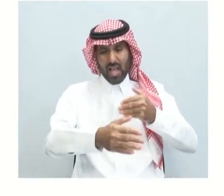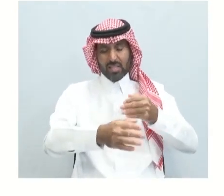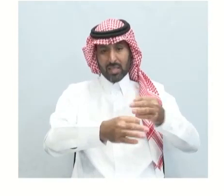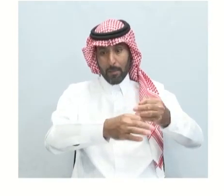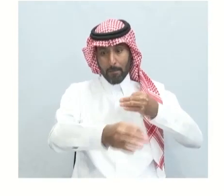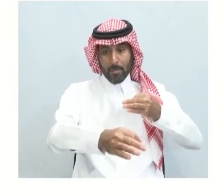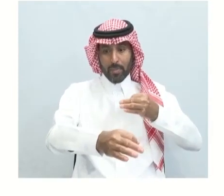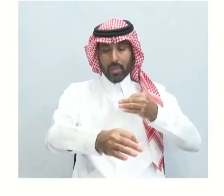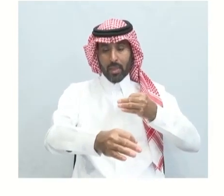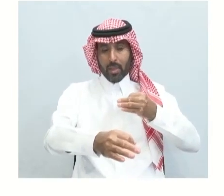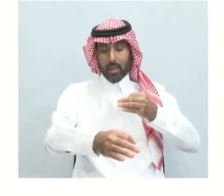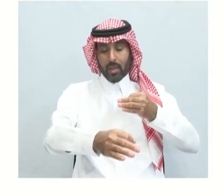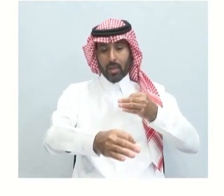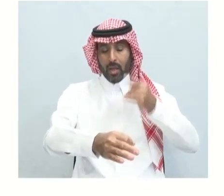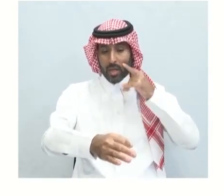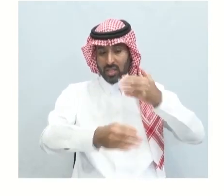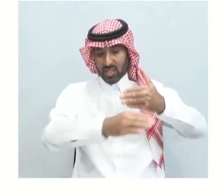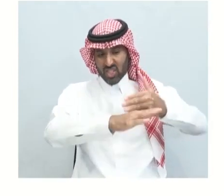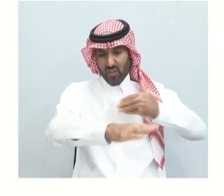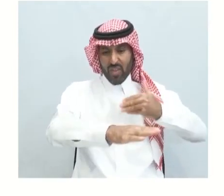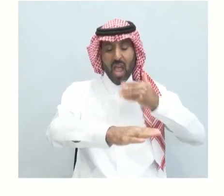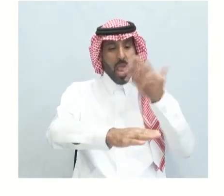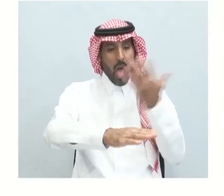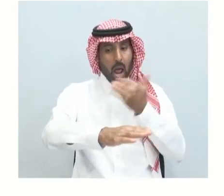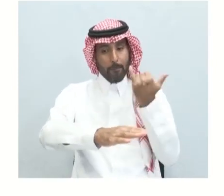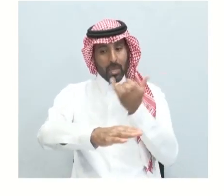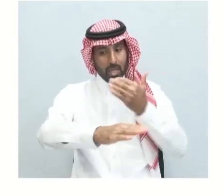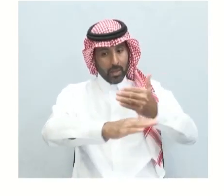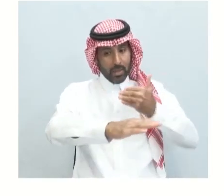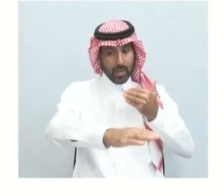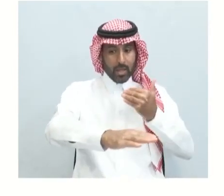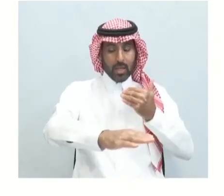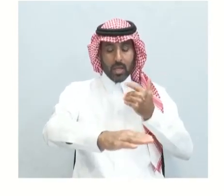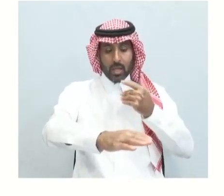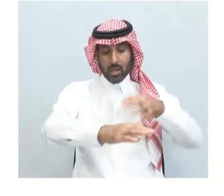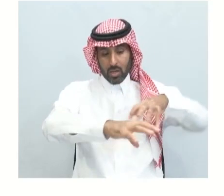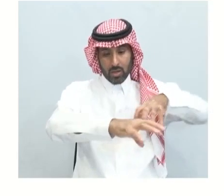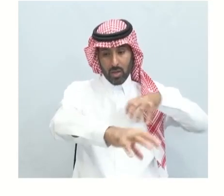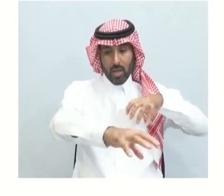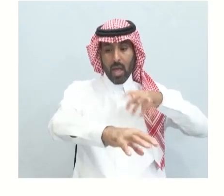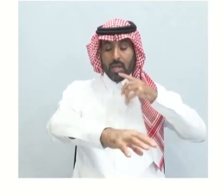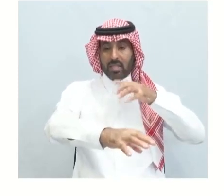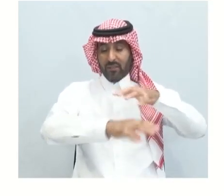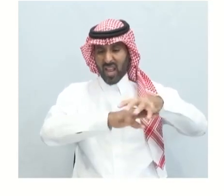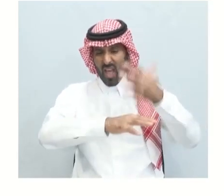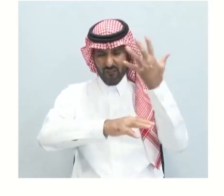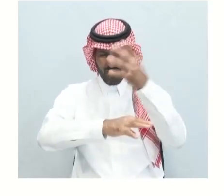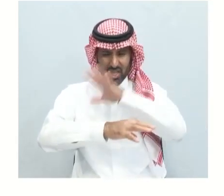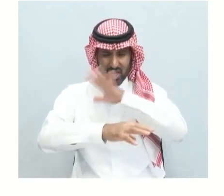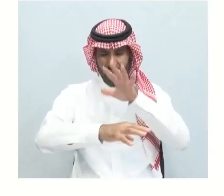هنا حركه الصفيحه العربيه مبتعده عن الصفيحه الافريقيه